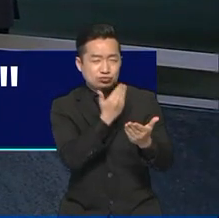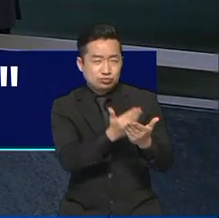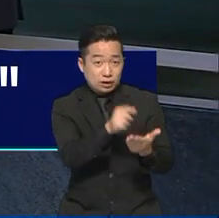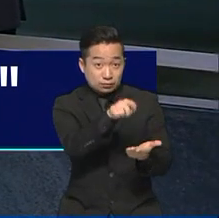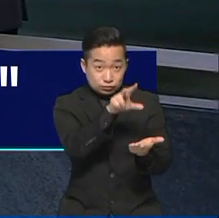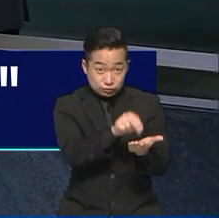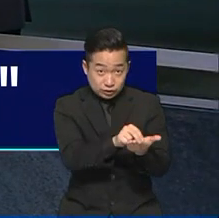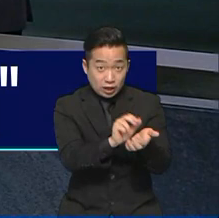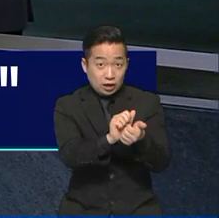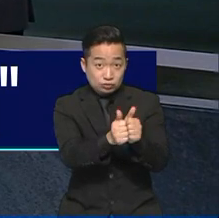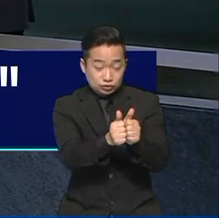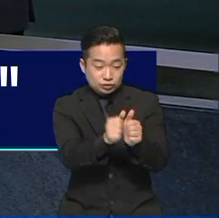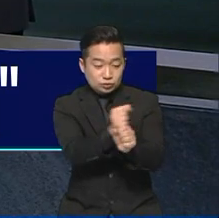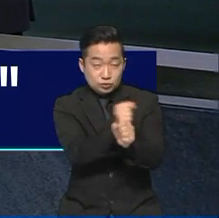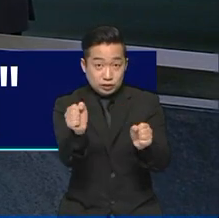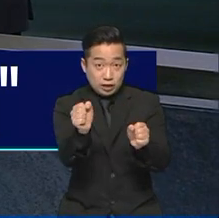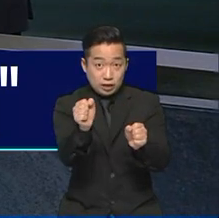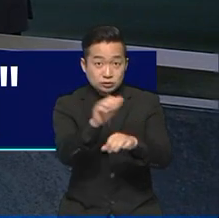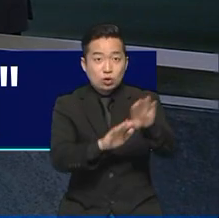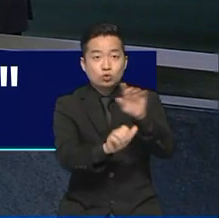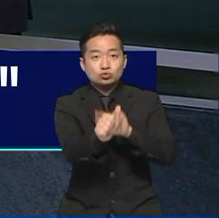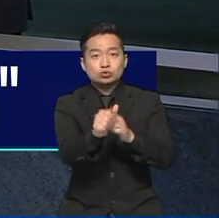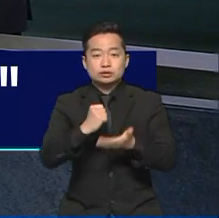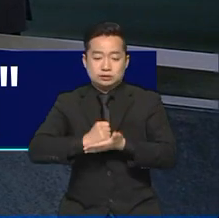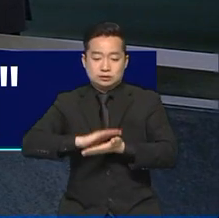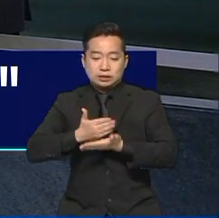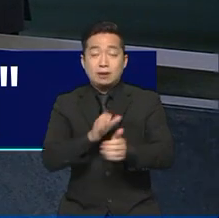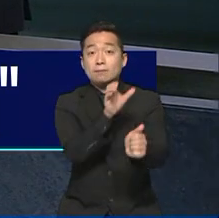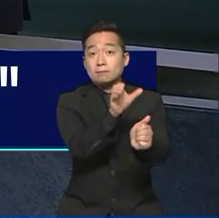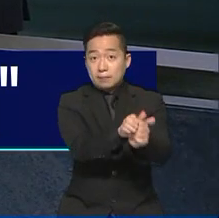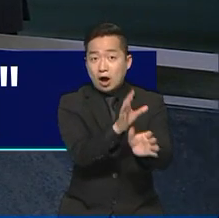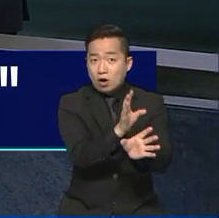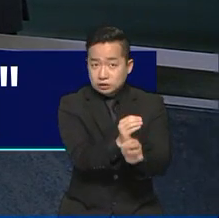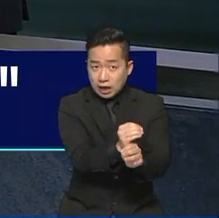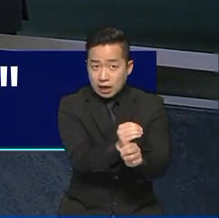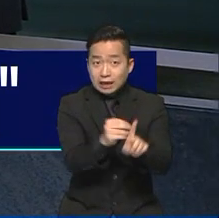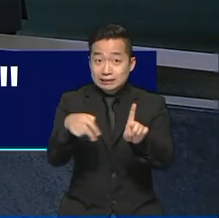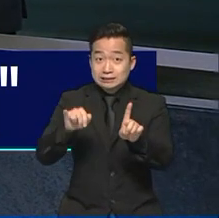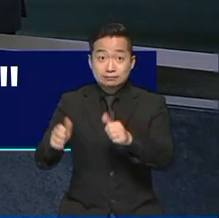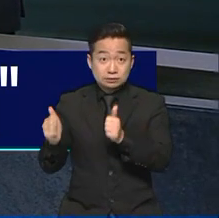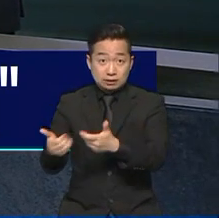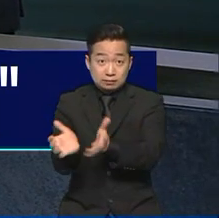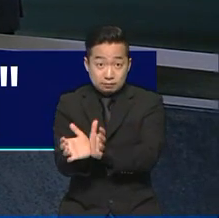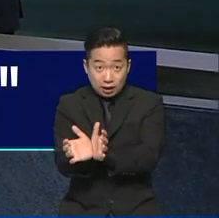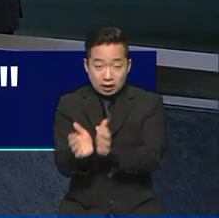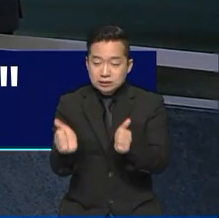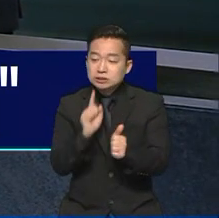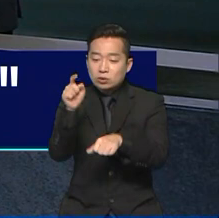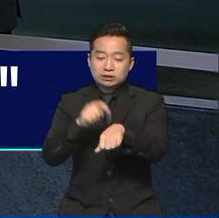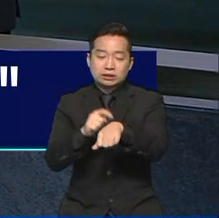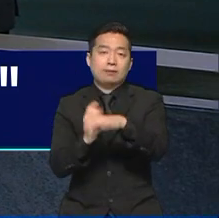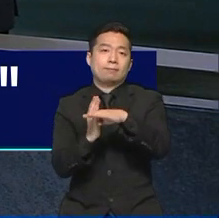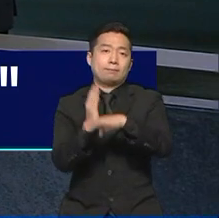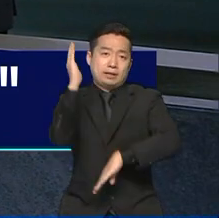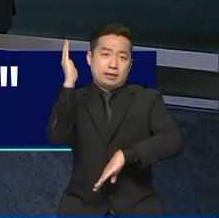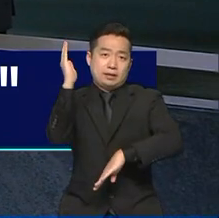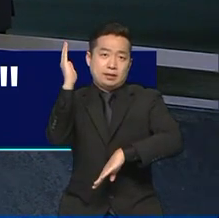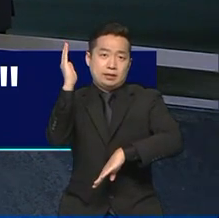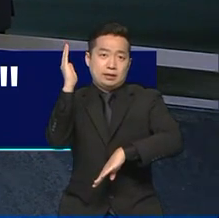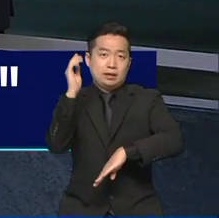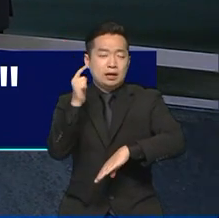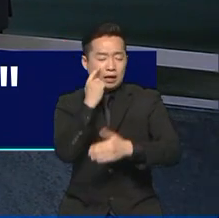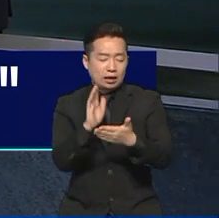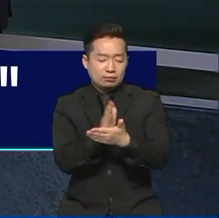주가 조작 선수에게 계좌를 맡겼다고 인정한 시기에 대해선 1심 재판부는 공소시효가 지나서 판단